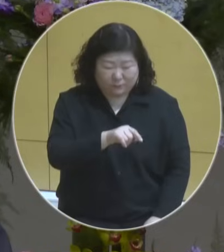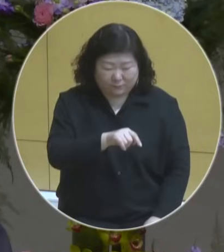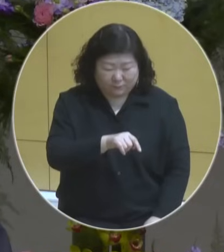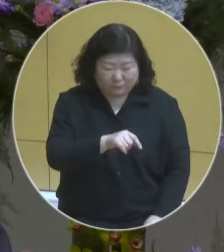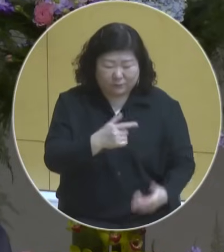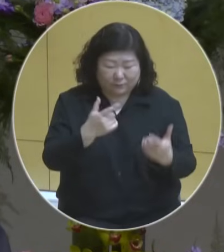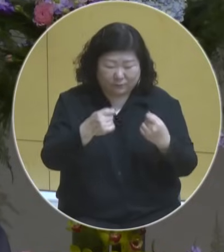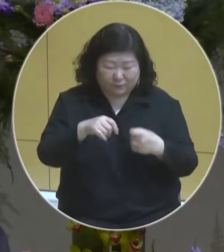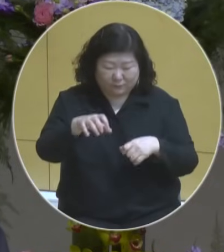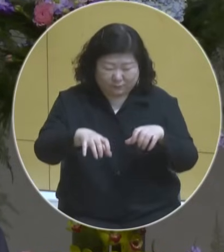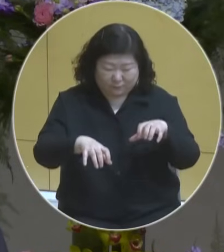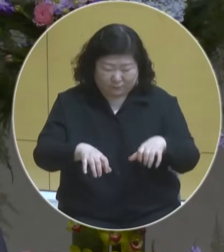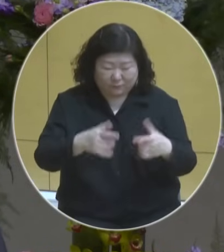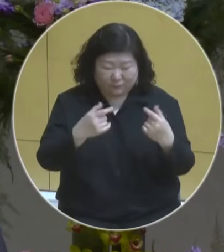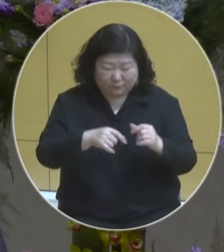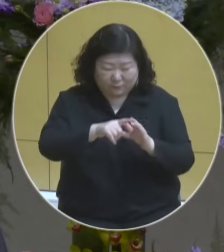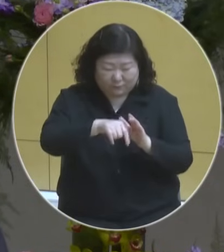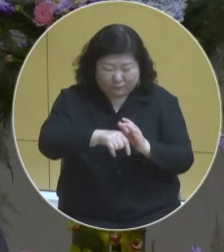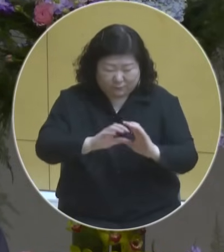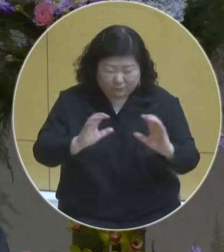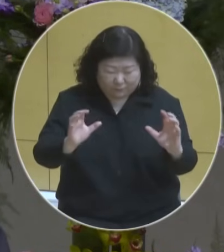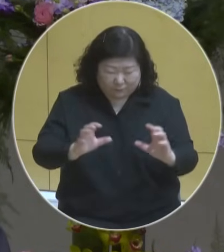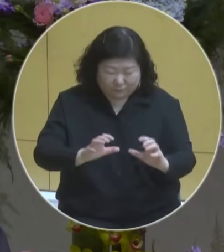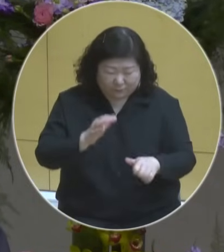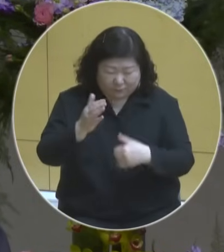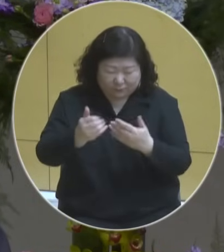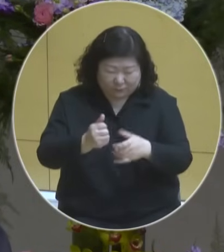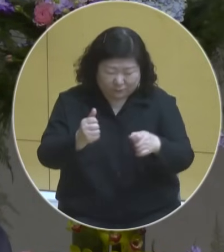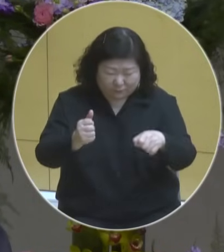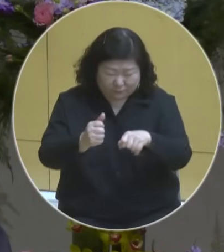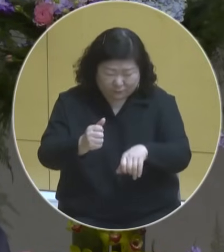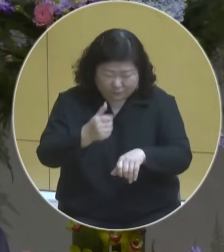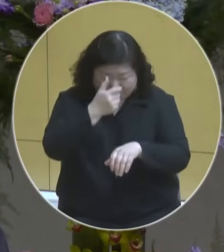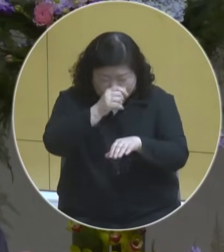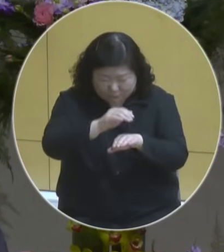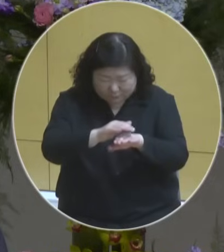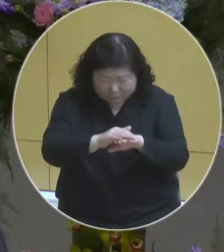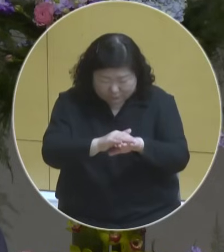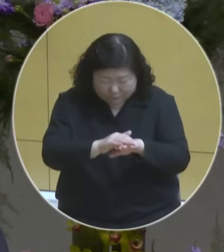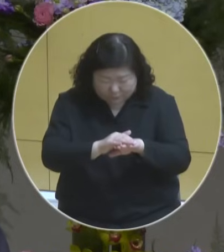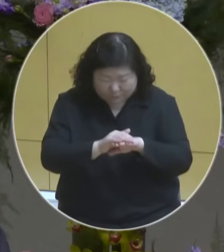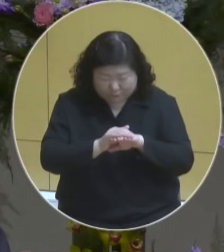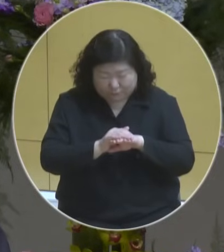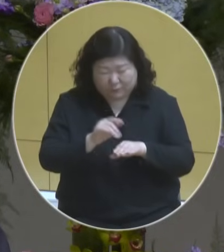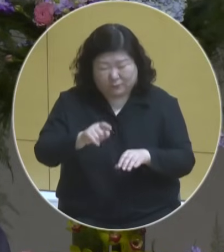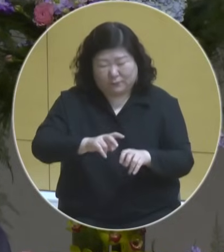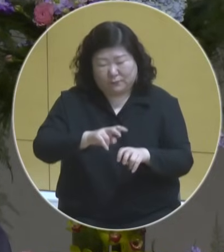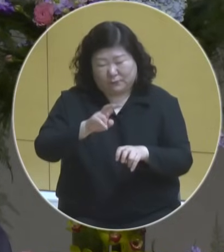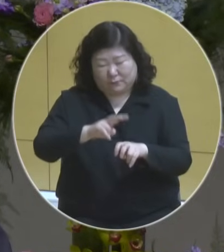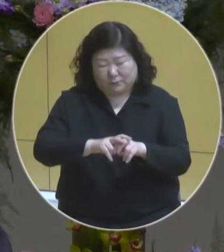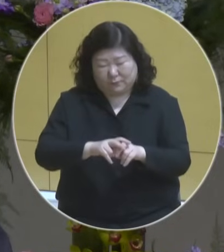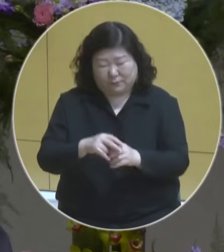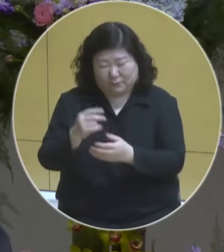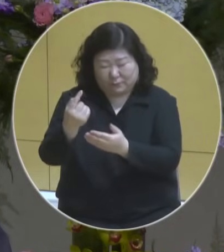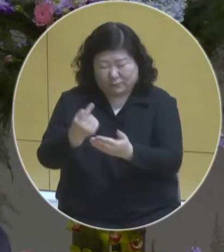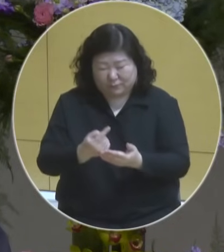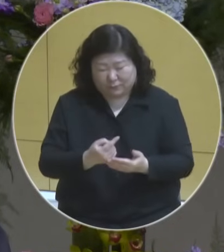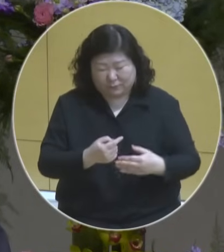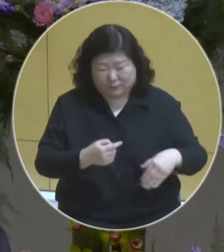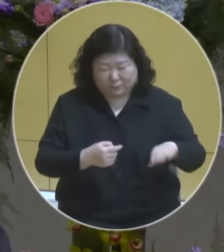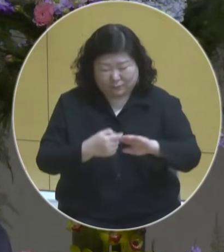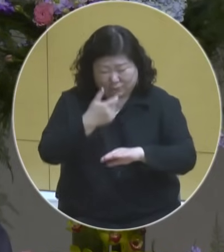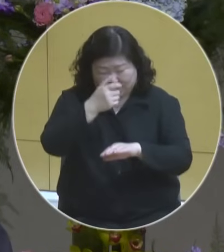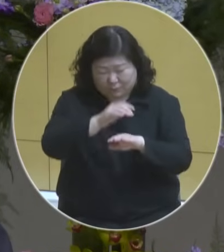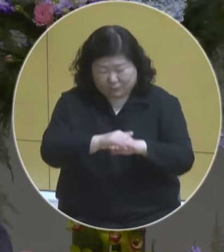같은 장도 같은 시간에 모여서 하나님 앞에 예배를 올려드립니다이 자리 임재하셔서 우리의 예배를 받아